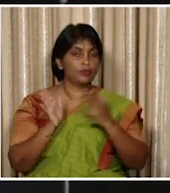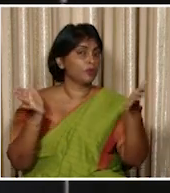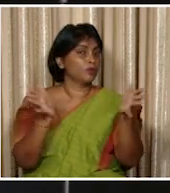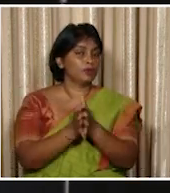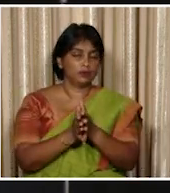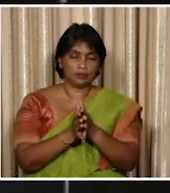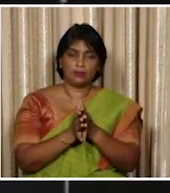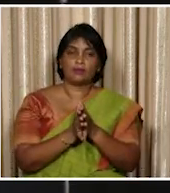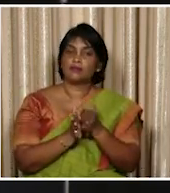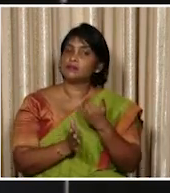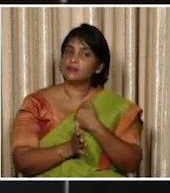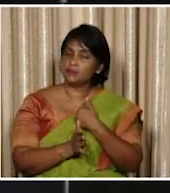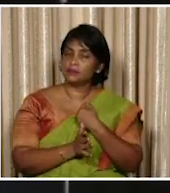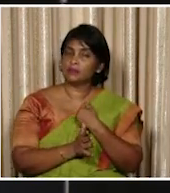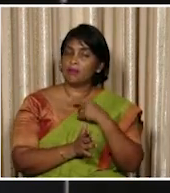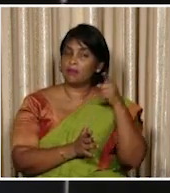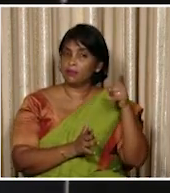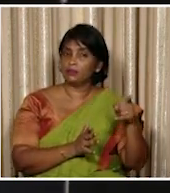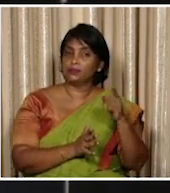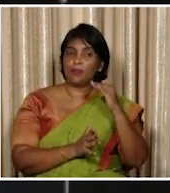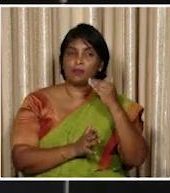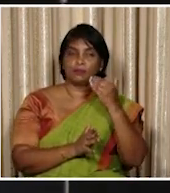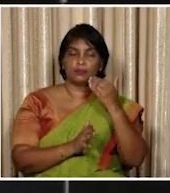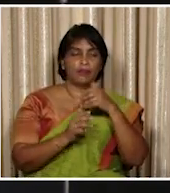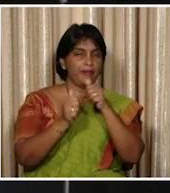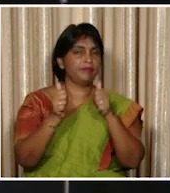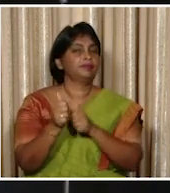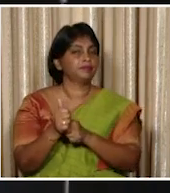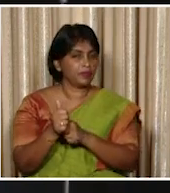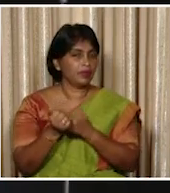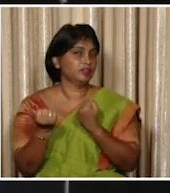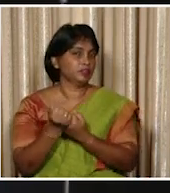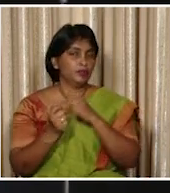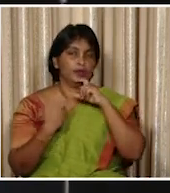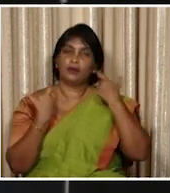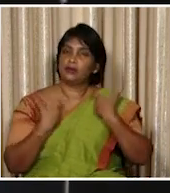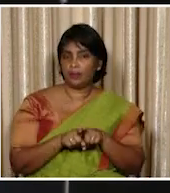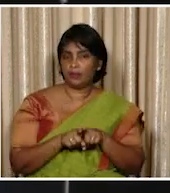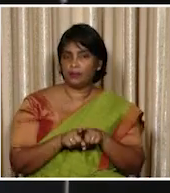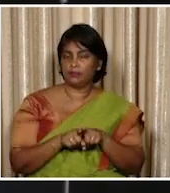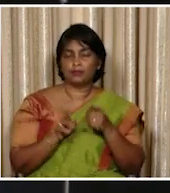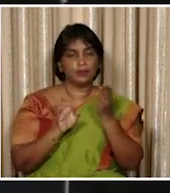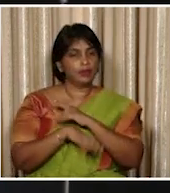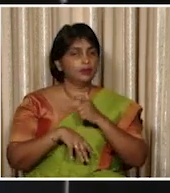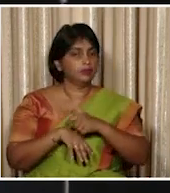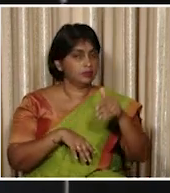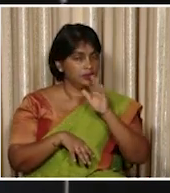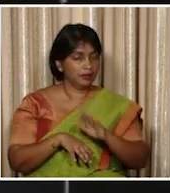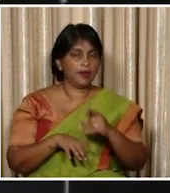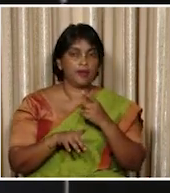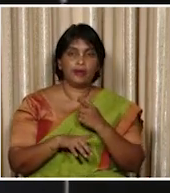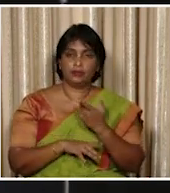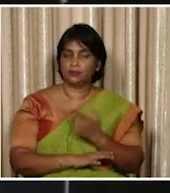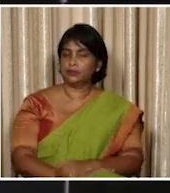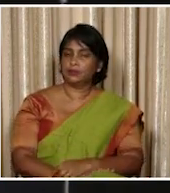සමග මම එතුමාගේ කනිෂ්ඨ සහායක නීචින්නවරයෙක් හැටියට හිටපු කාලේ කවිරත්න